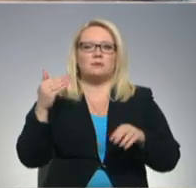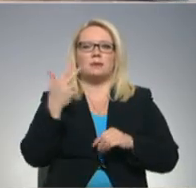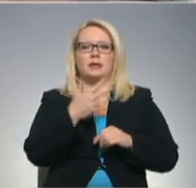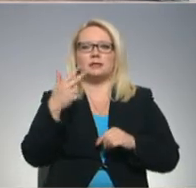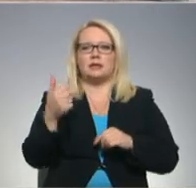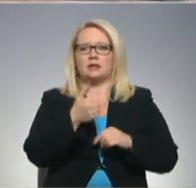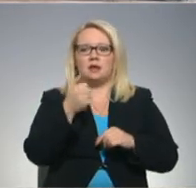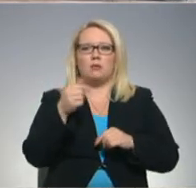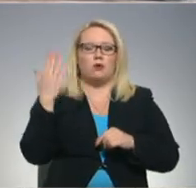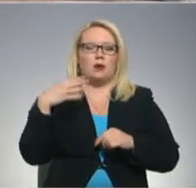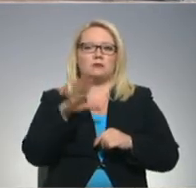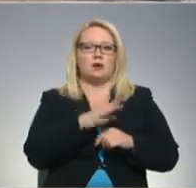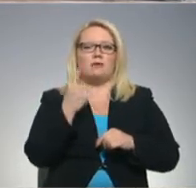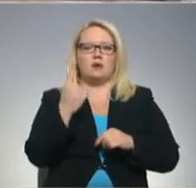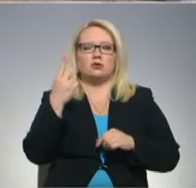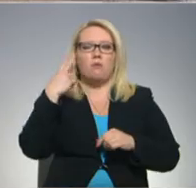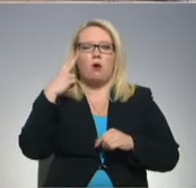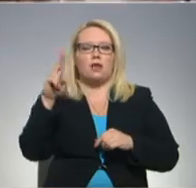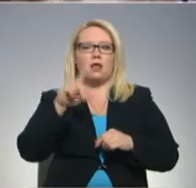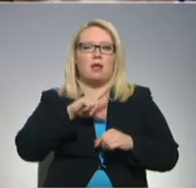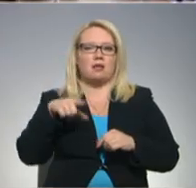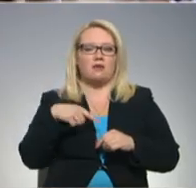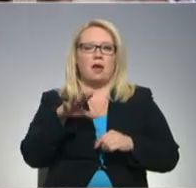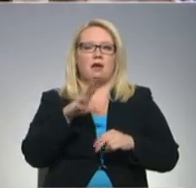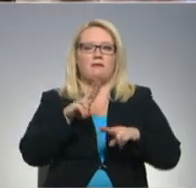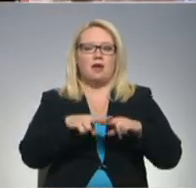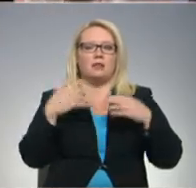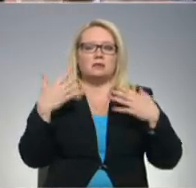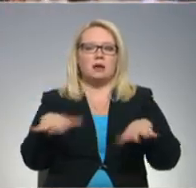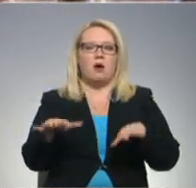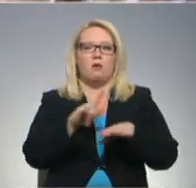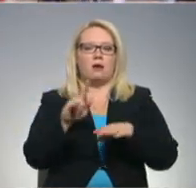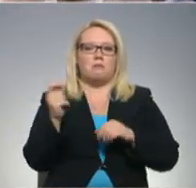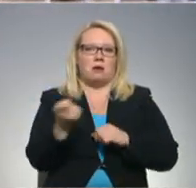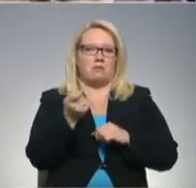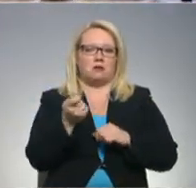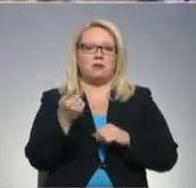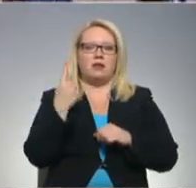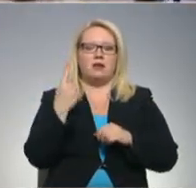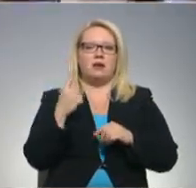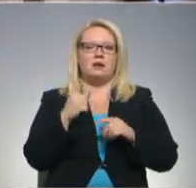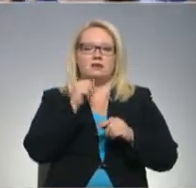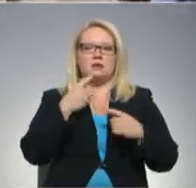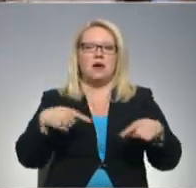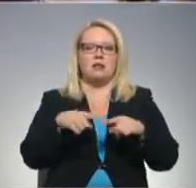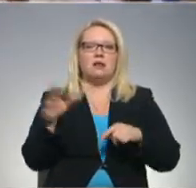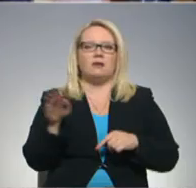33 gadiem un tolaik bijis viens no modernākajiem Latvijā, vietas jau sen kļuvis krietni par maz. Vienīgajā zālē